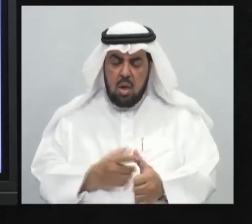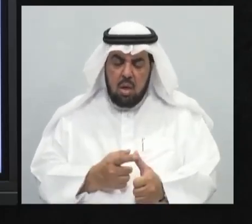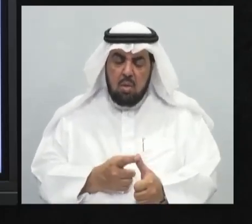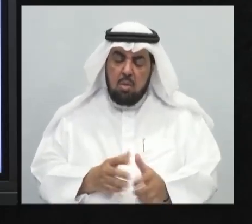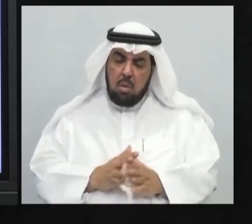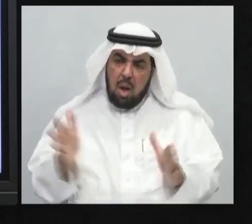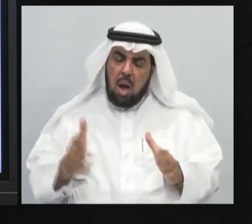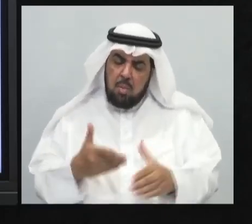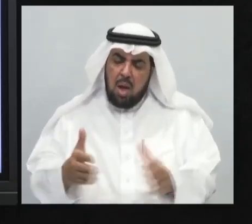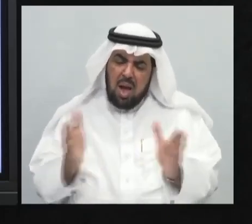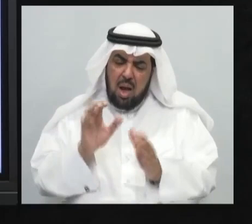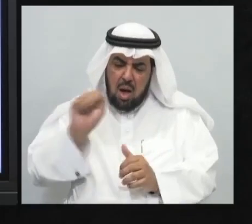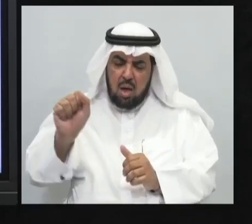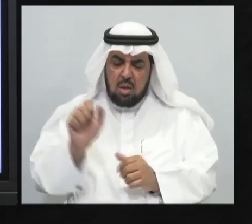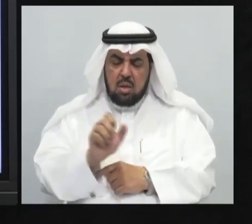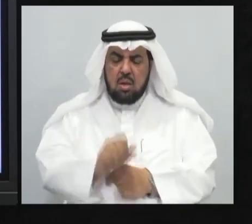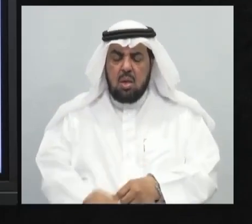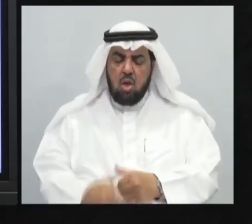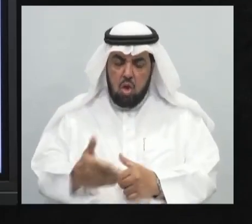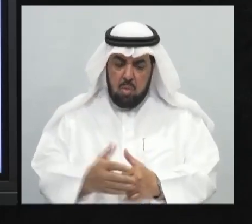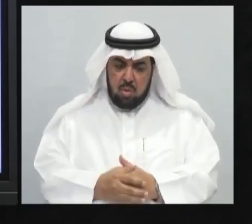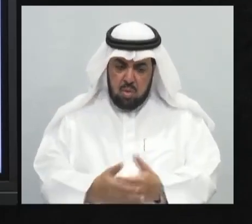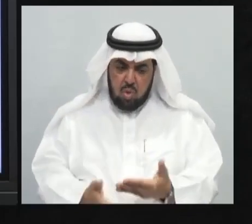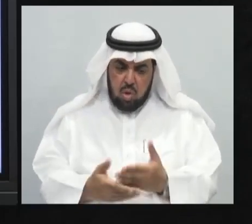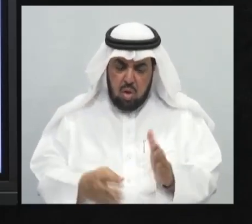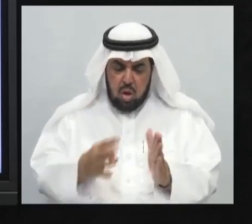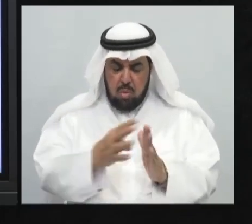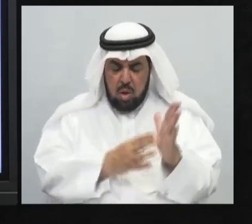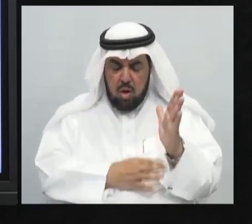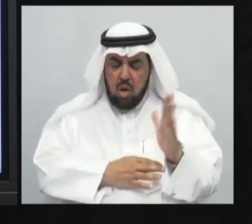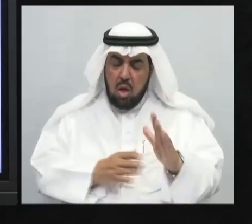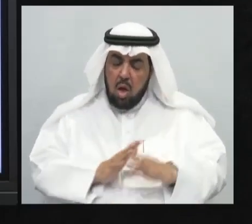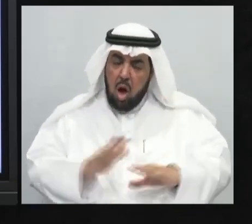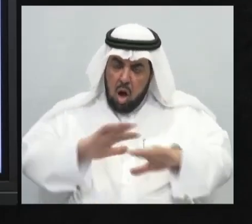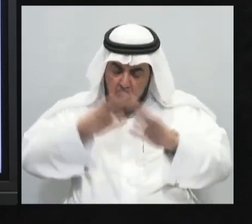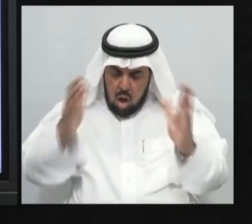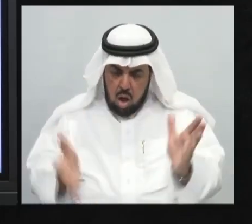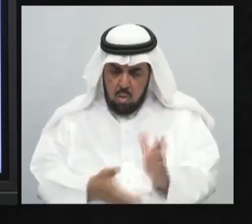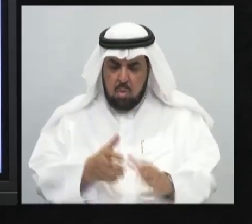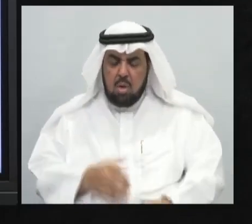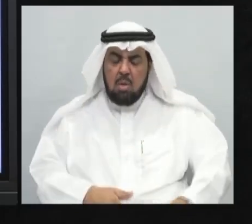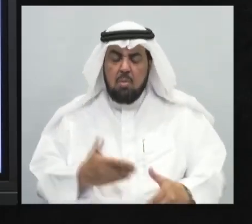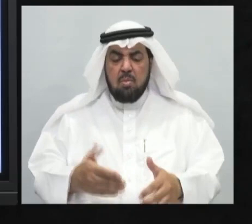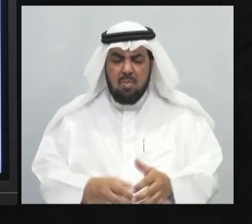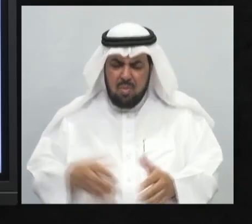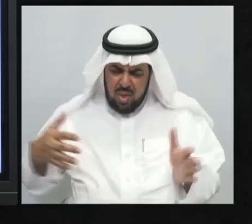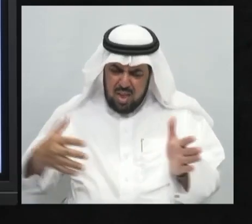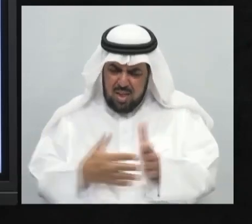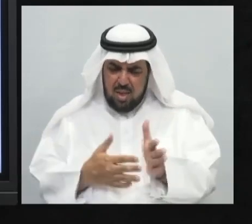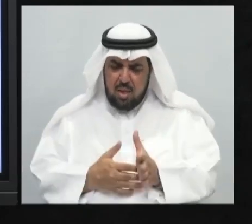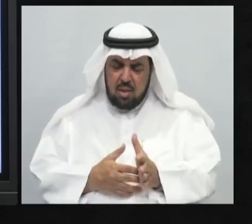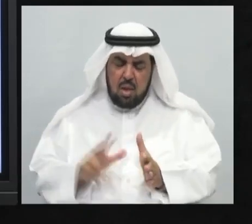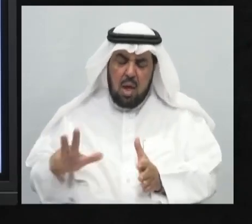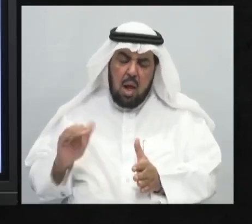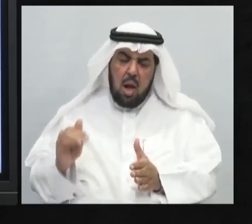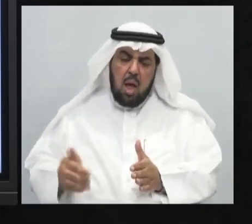العام الى الخاص ثم تقدم النص الاساسي بكامل المحتويات وبعد ذلك في الخاتمه